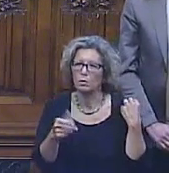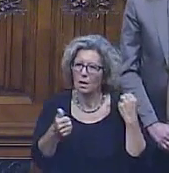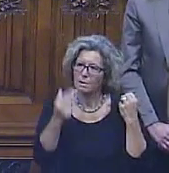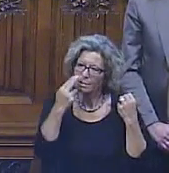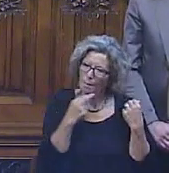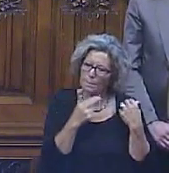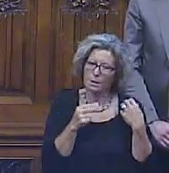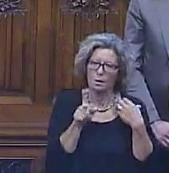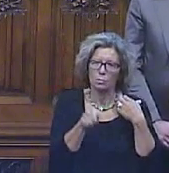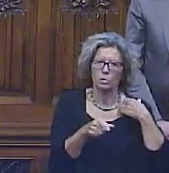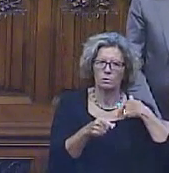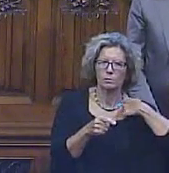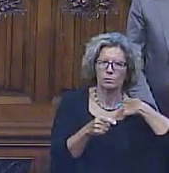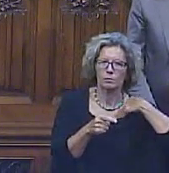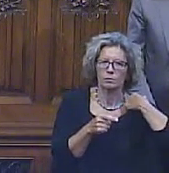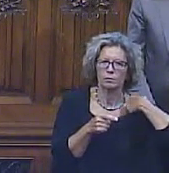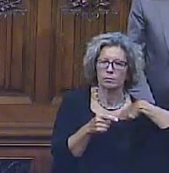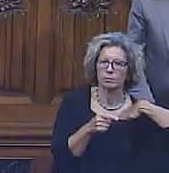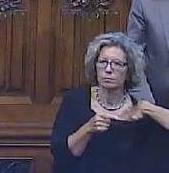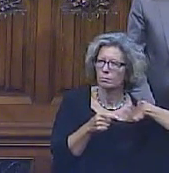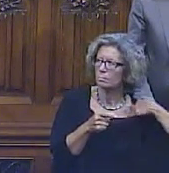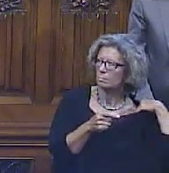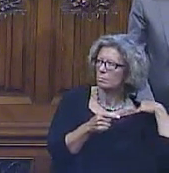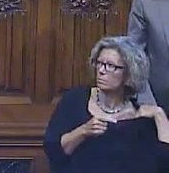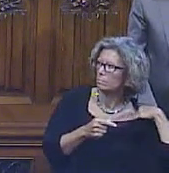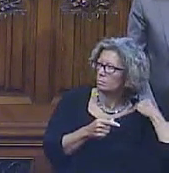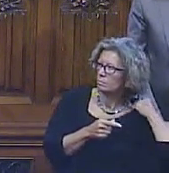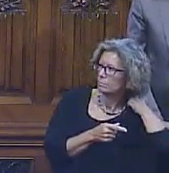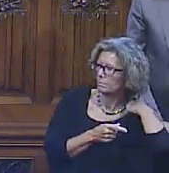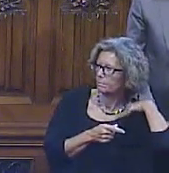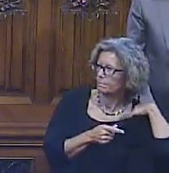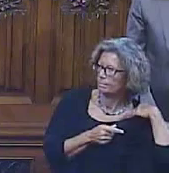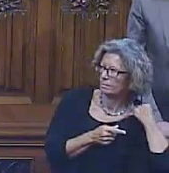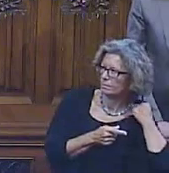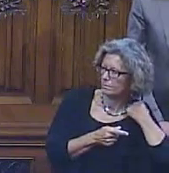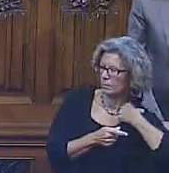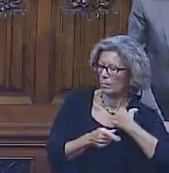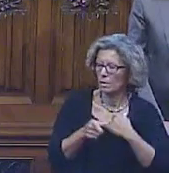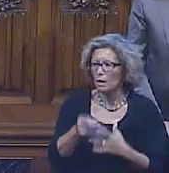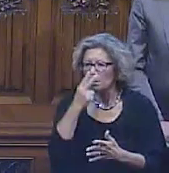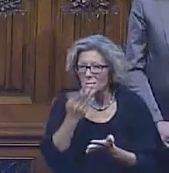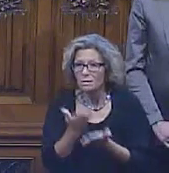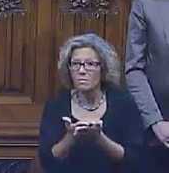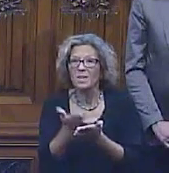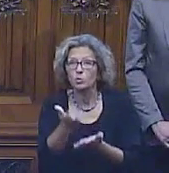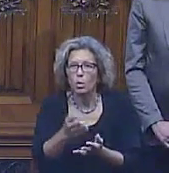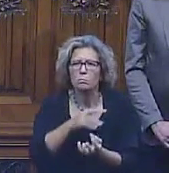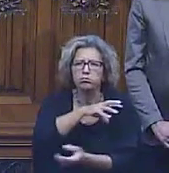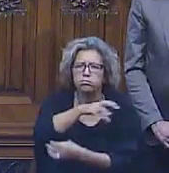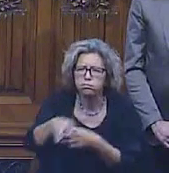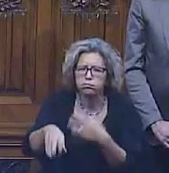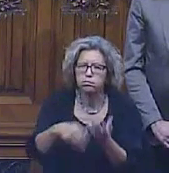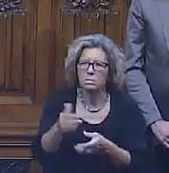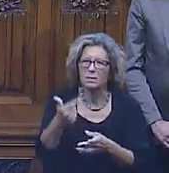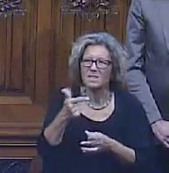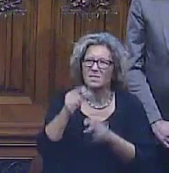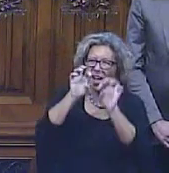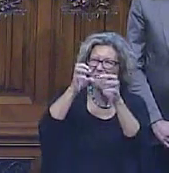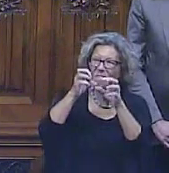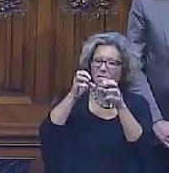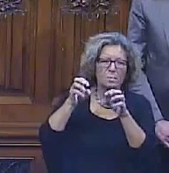Nachmittag. Habe dort dann den Trubel gesehen, der dort herrscht. Und habe dann unter anderem zwei